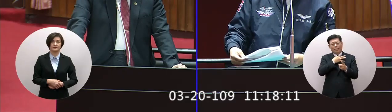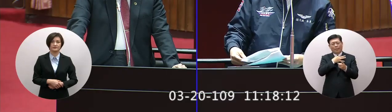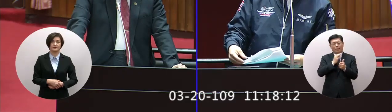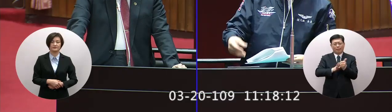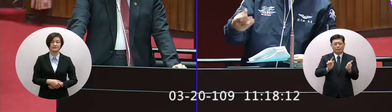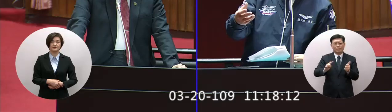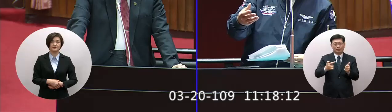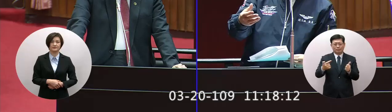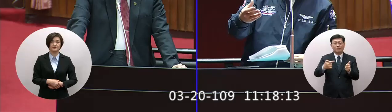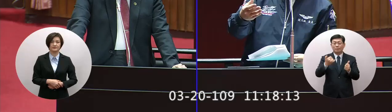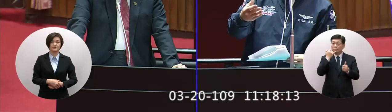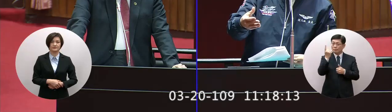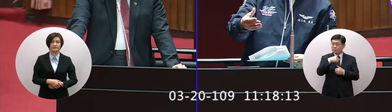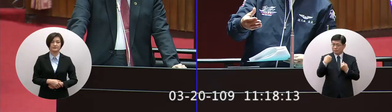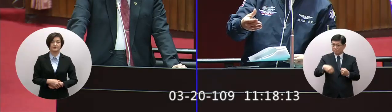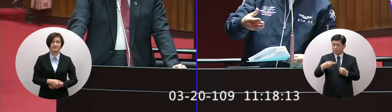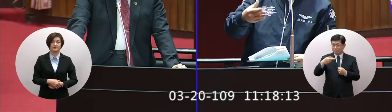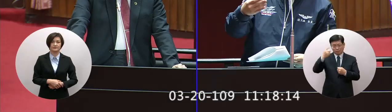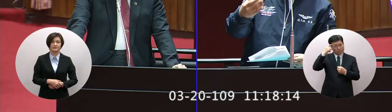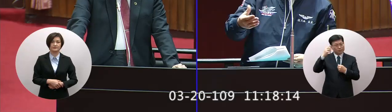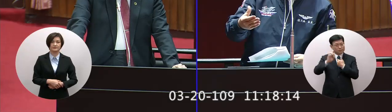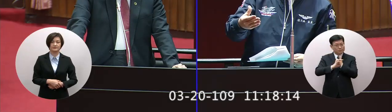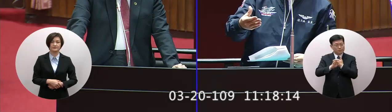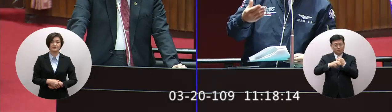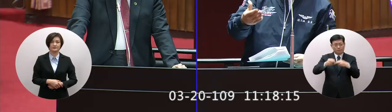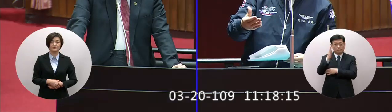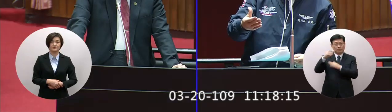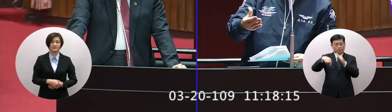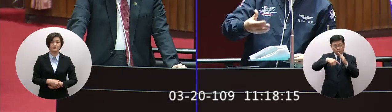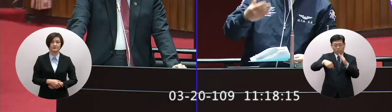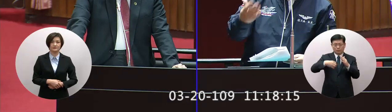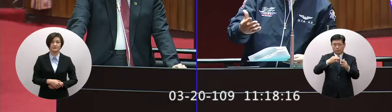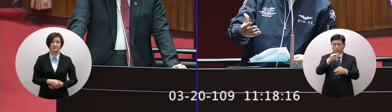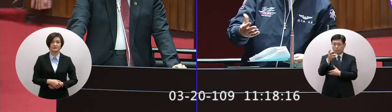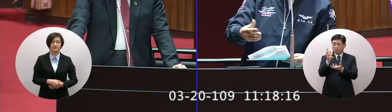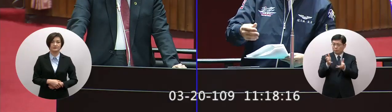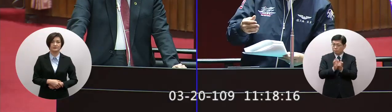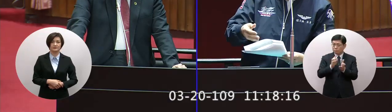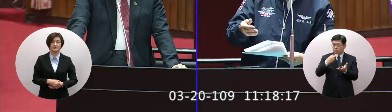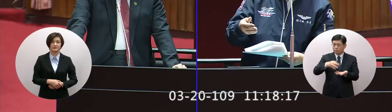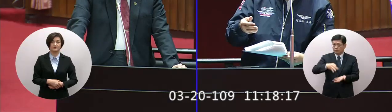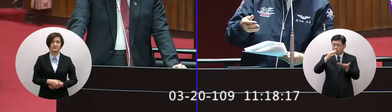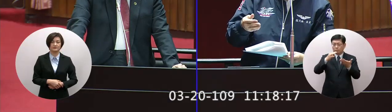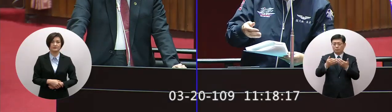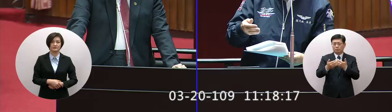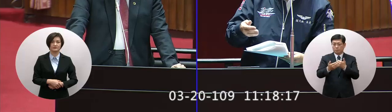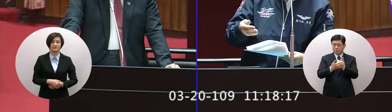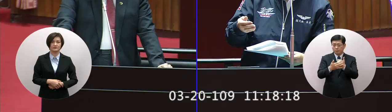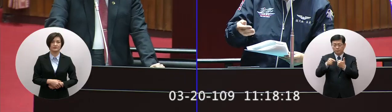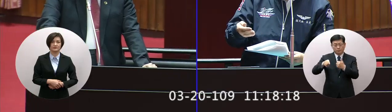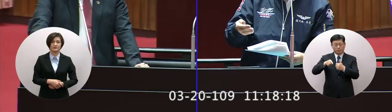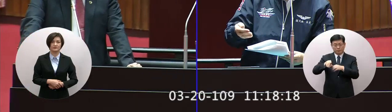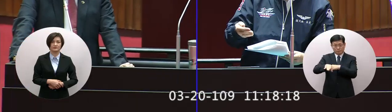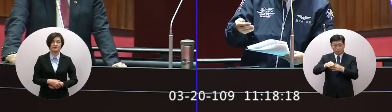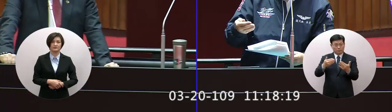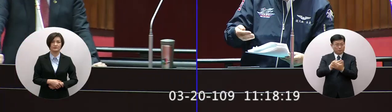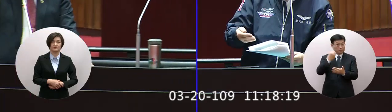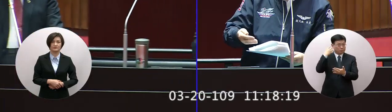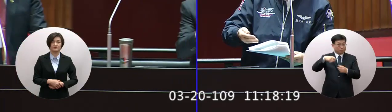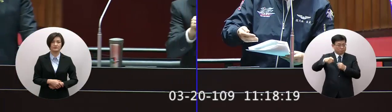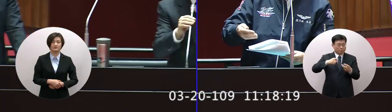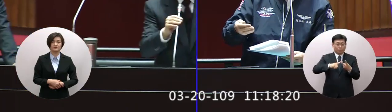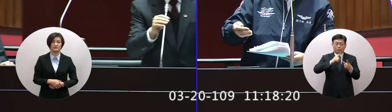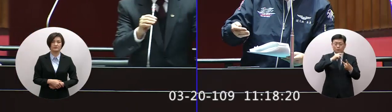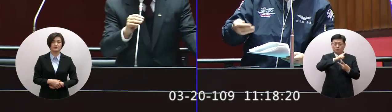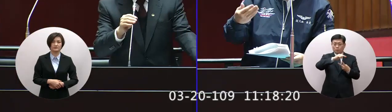冲击，有没有可能再去讨论说由行政院这边、财政部这边去提出，好，让这个车辆汰旧换新的政策货